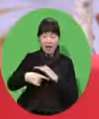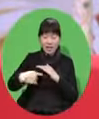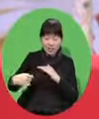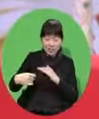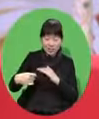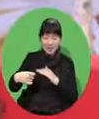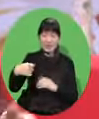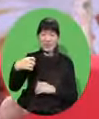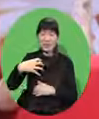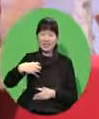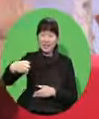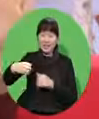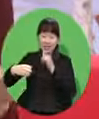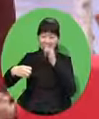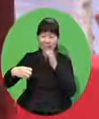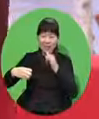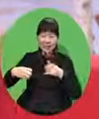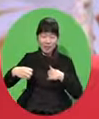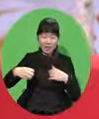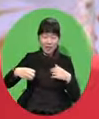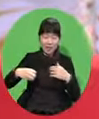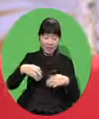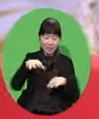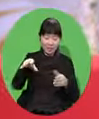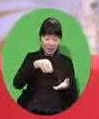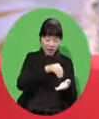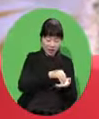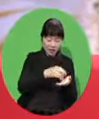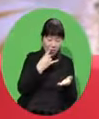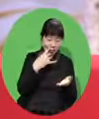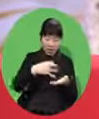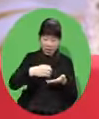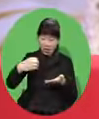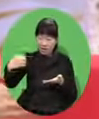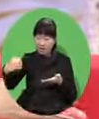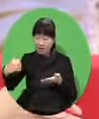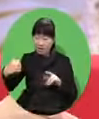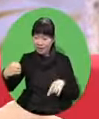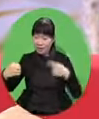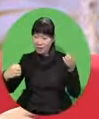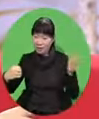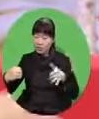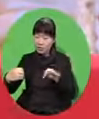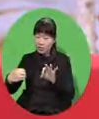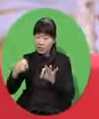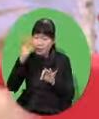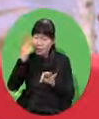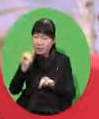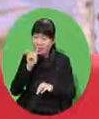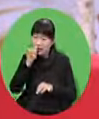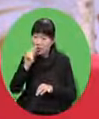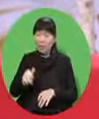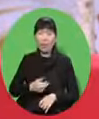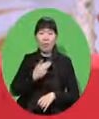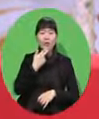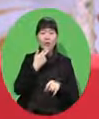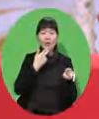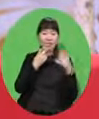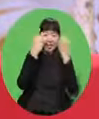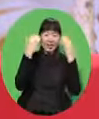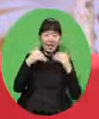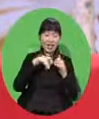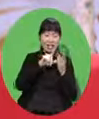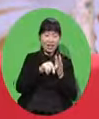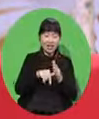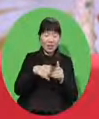이렇게 가시잖아요. 네. 내 손에 딱 왔다가 그냥 엄마가 이렇게 딱 가져가고 그다음부터는 그 돈을 본 적 있으세요? 없으세요? 없어요. 없어요. 너 대학 갈 때